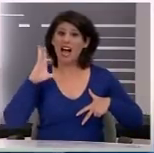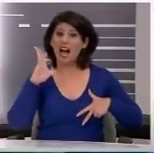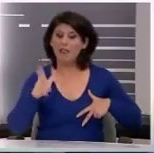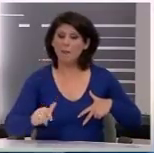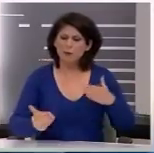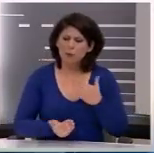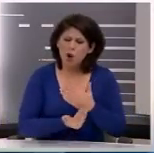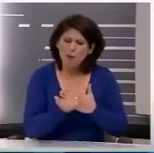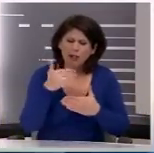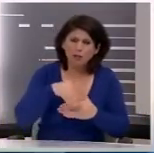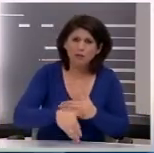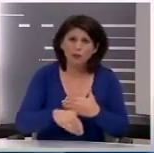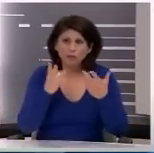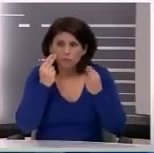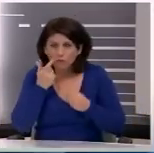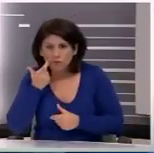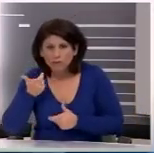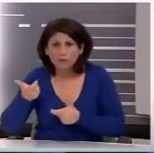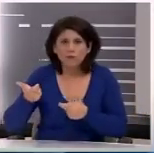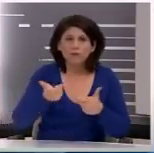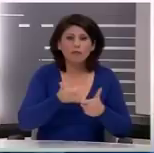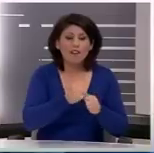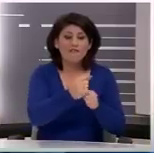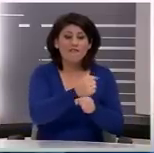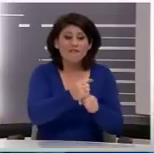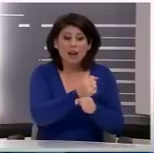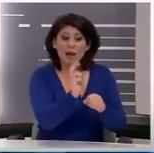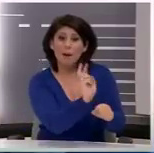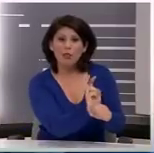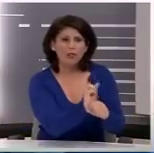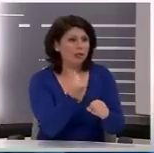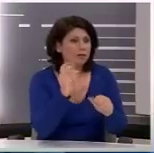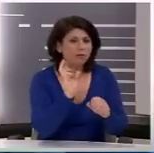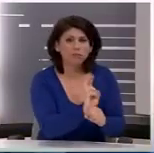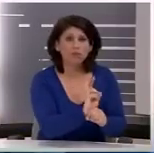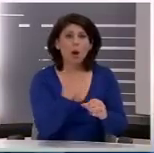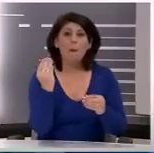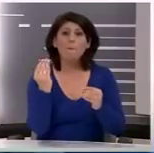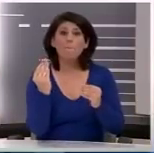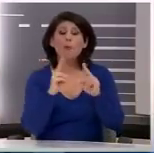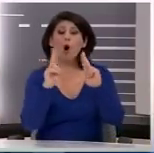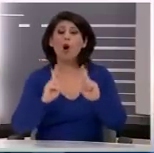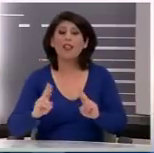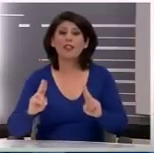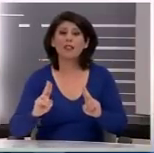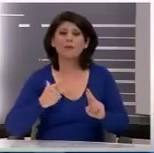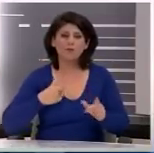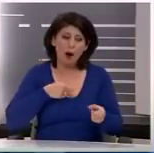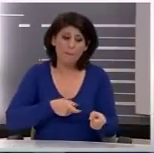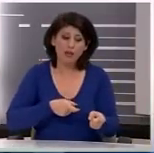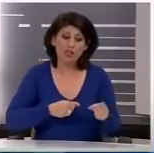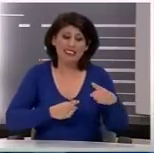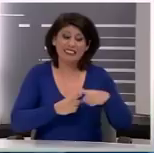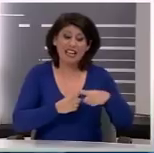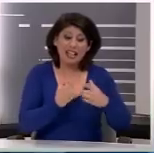Καθημερινά από το πρωί ως το βράδυ να παρακολουθούμε τις φαρμακοποθήκες. Τις πολυεθνικές που απειλούσαν με τεχνητές